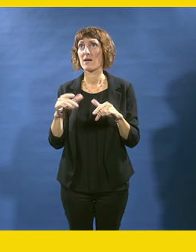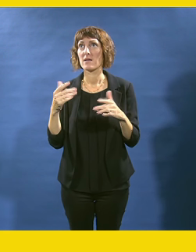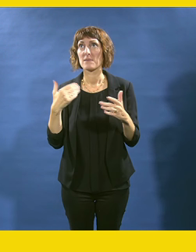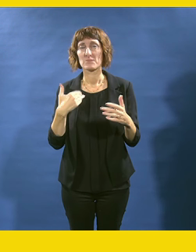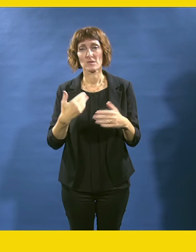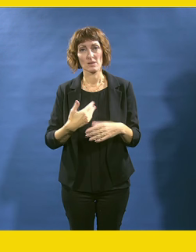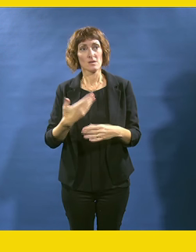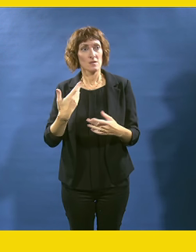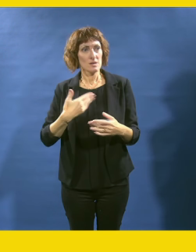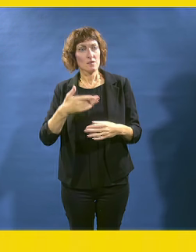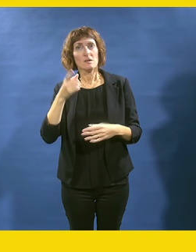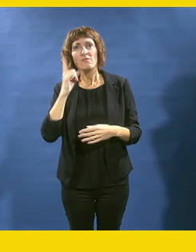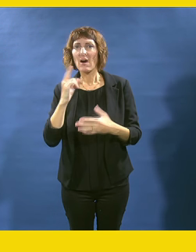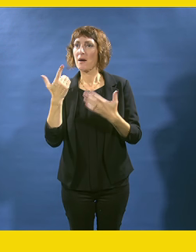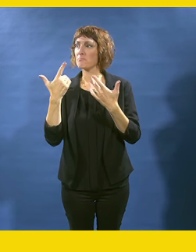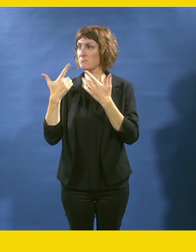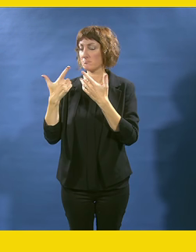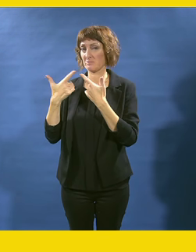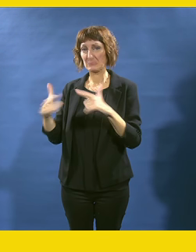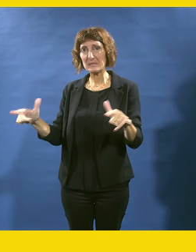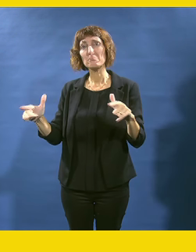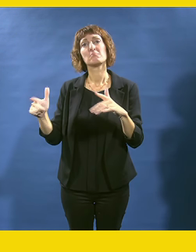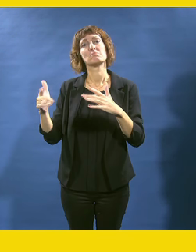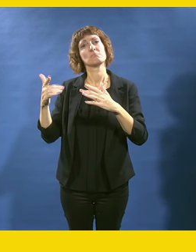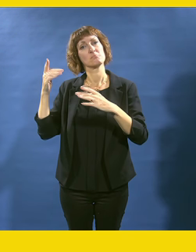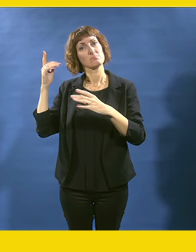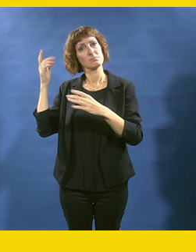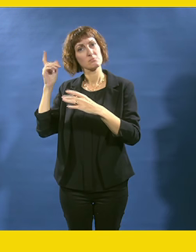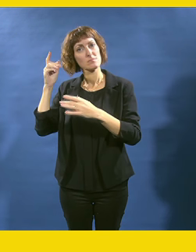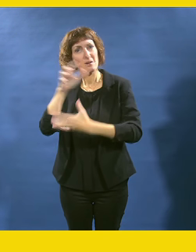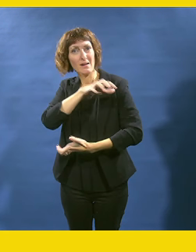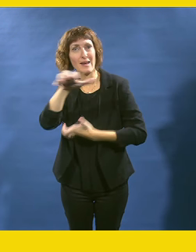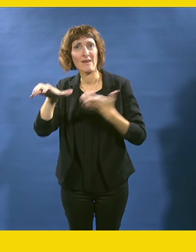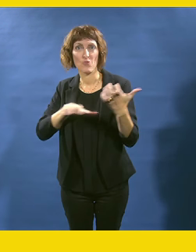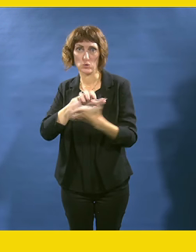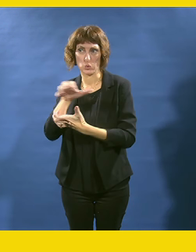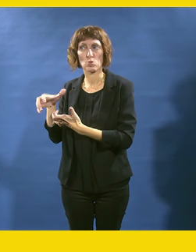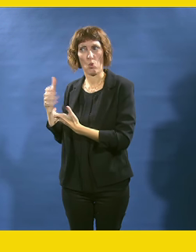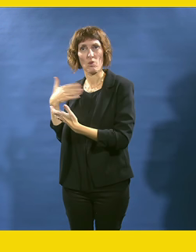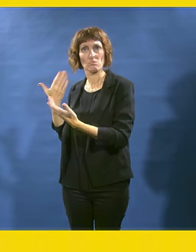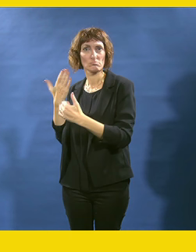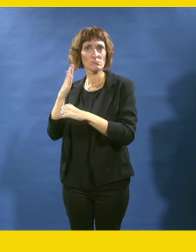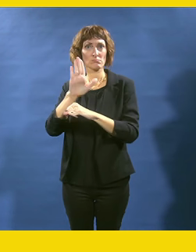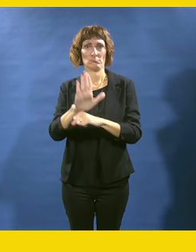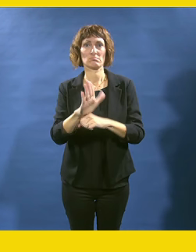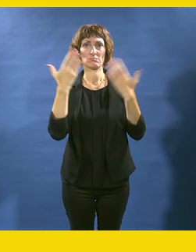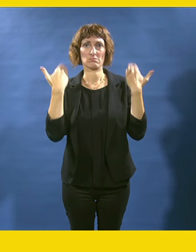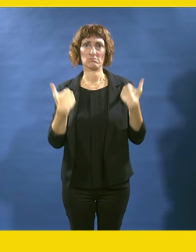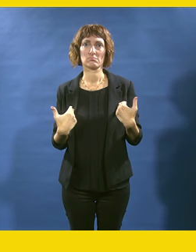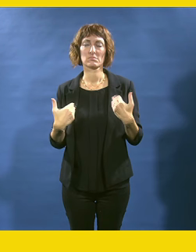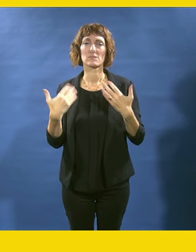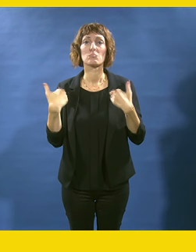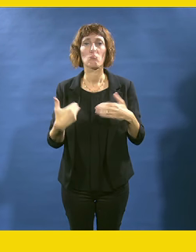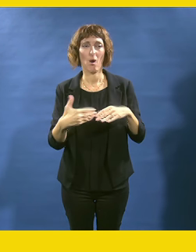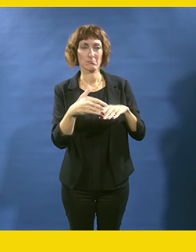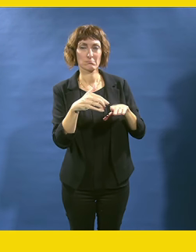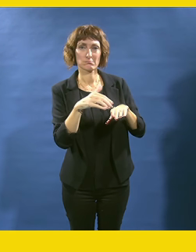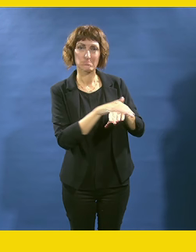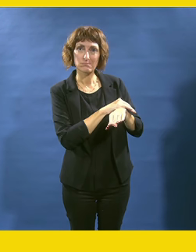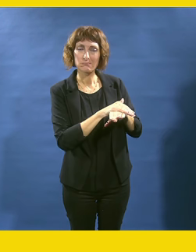Erstmal muss ich ein bisschen mich vorstellen. Ich bin Politik- und Sozialaktivistin hier in